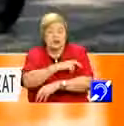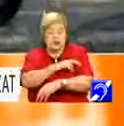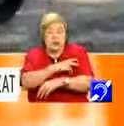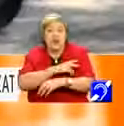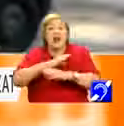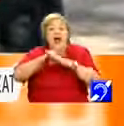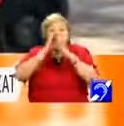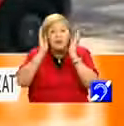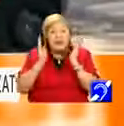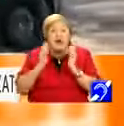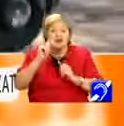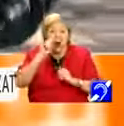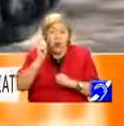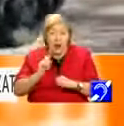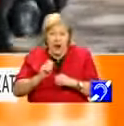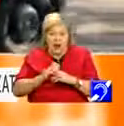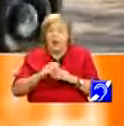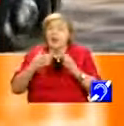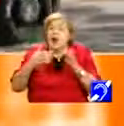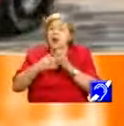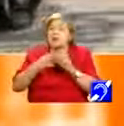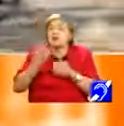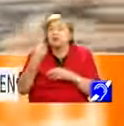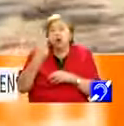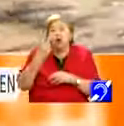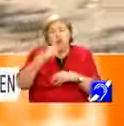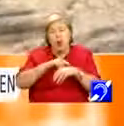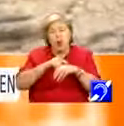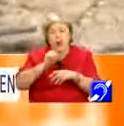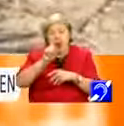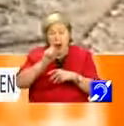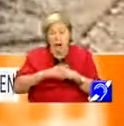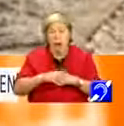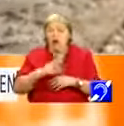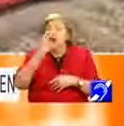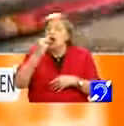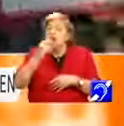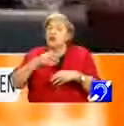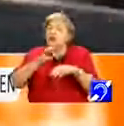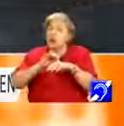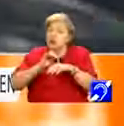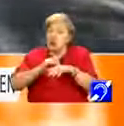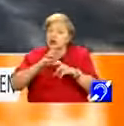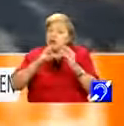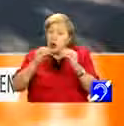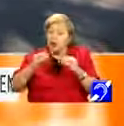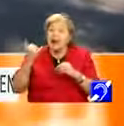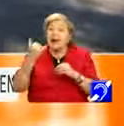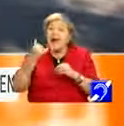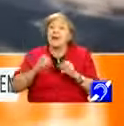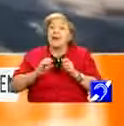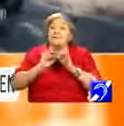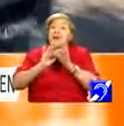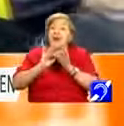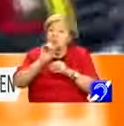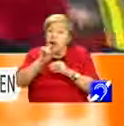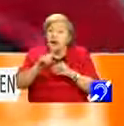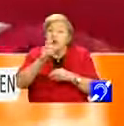dimineață. Vă spuneam că au ajuns aici în urmă cu 2 ore. Am vorbit ceva mai devreme cu medicul român care se află aici la spital și îmi spunea